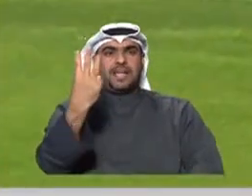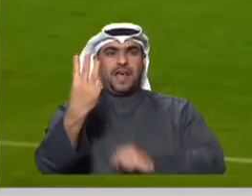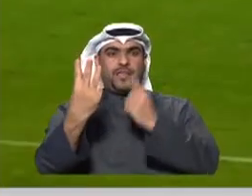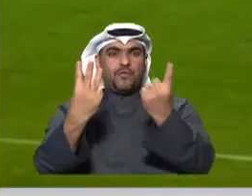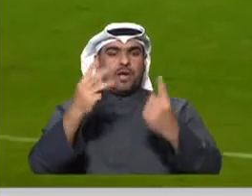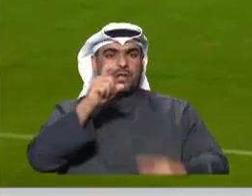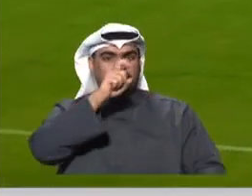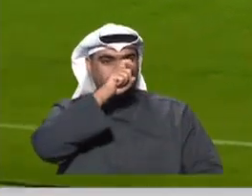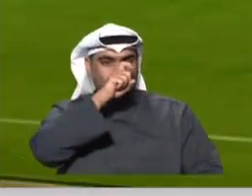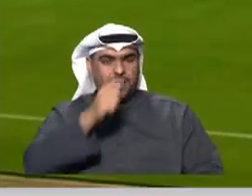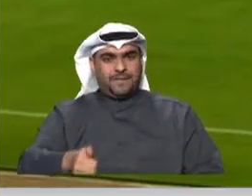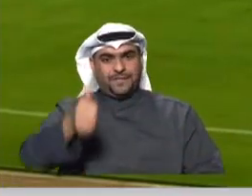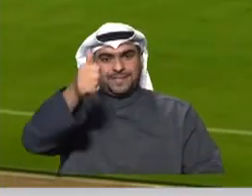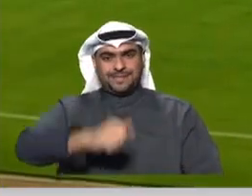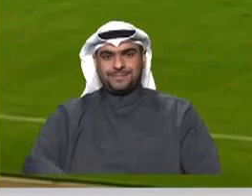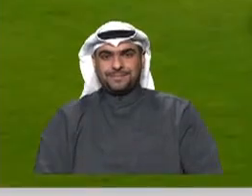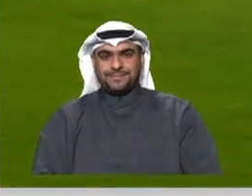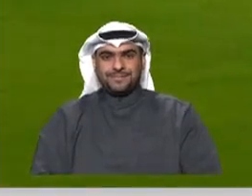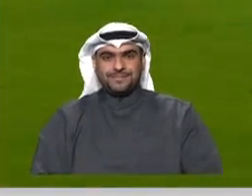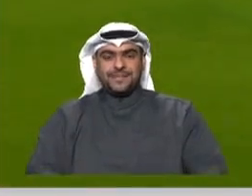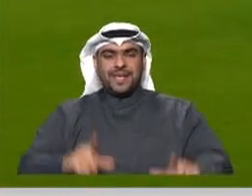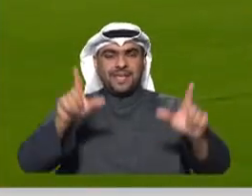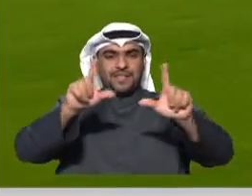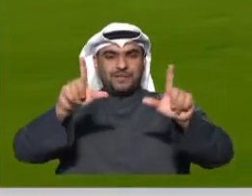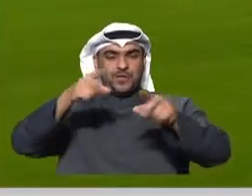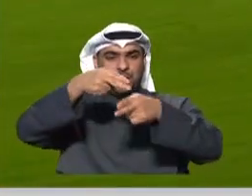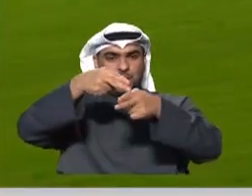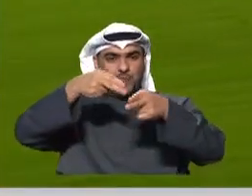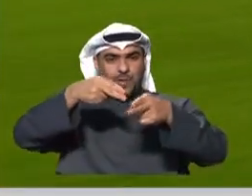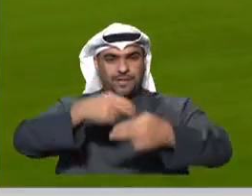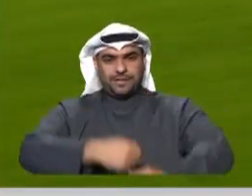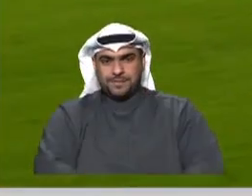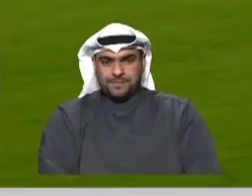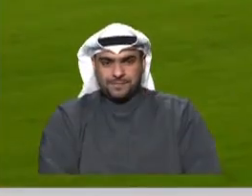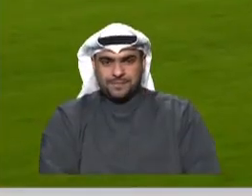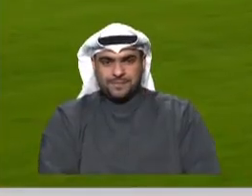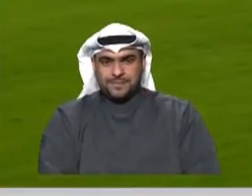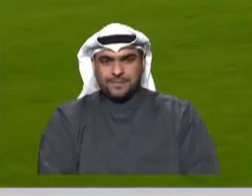مقابل هدف واحد. عادل العنزي لتلفزيون دولة الكويت.